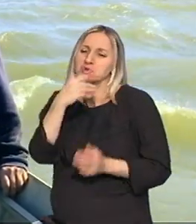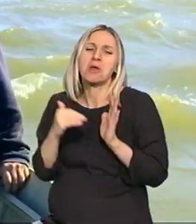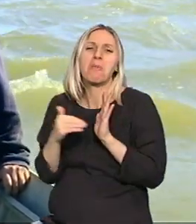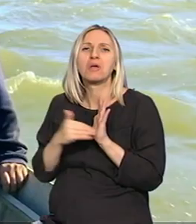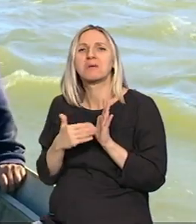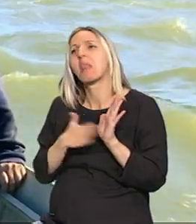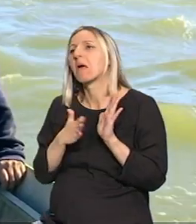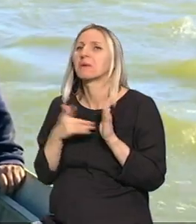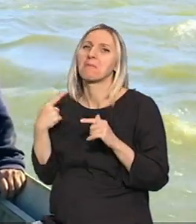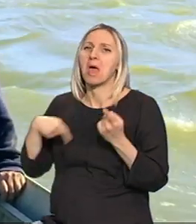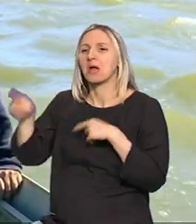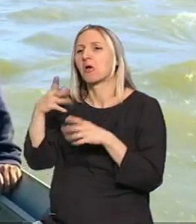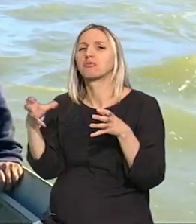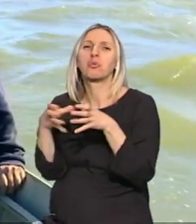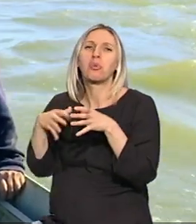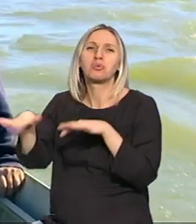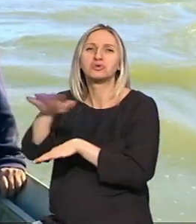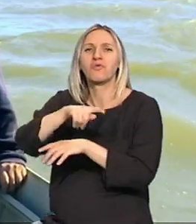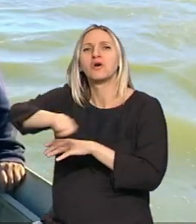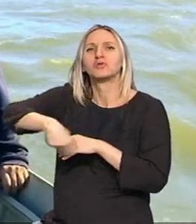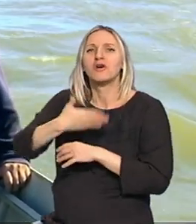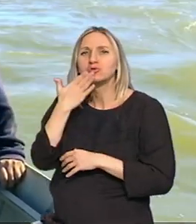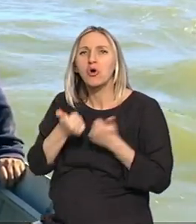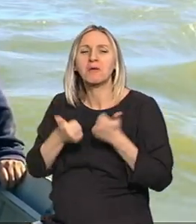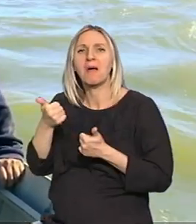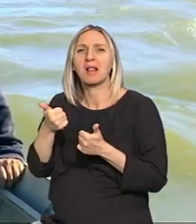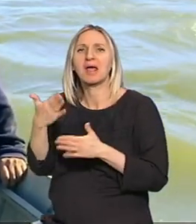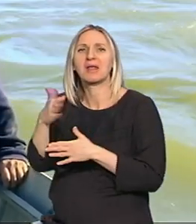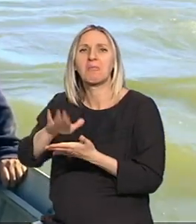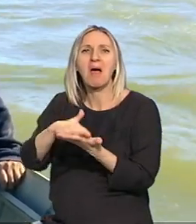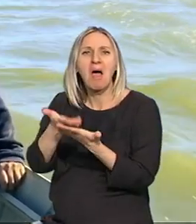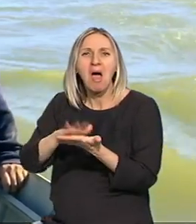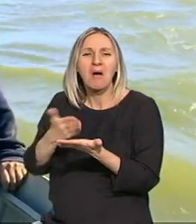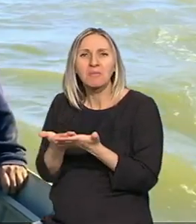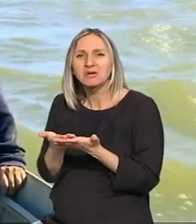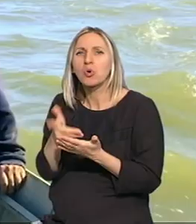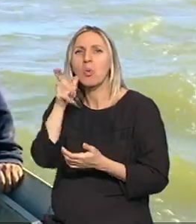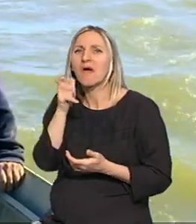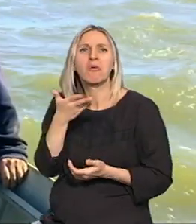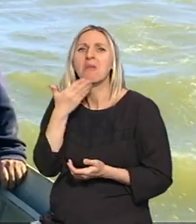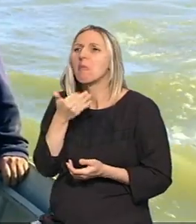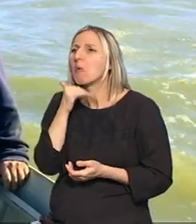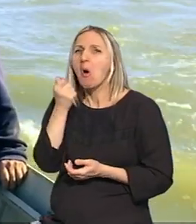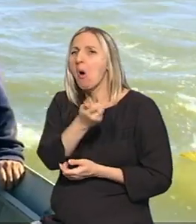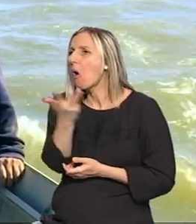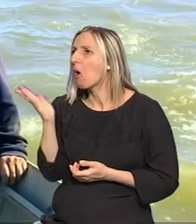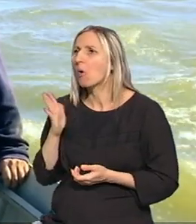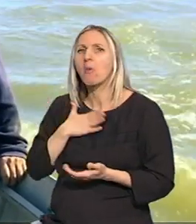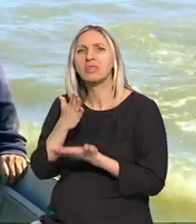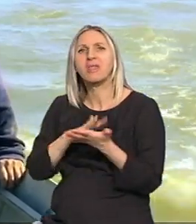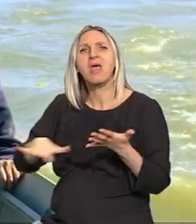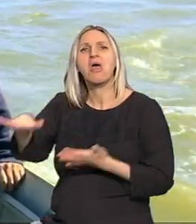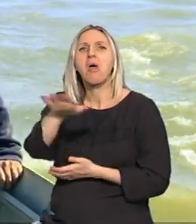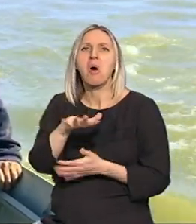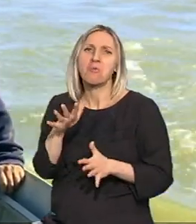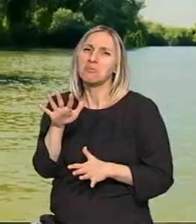se kupimo da se skuva neka torba i sprži i to je to. Uglavnom, nema nas mnogo. Na ovom našem dijelu terena, da